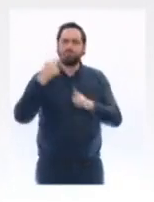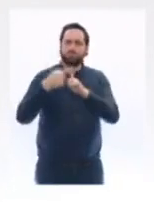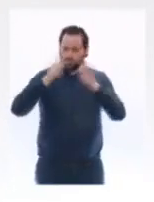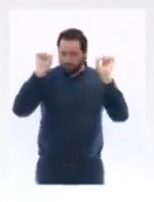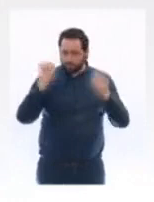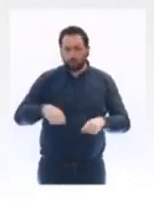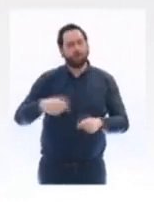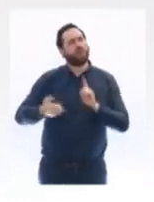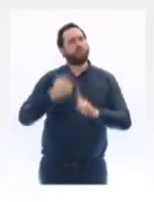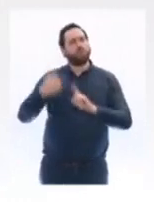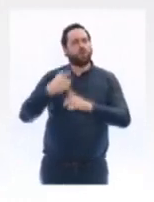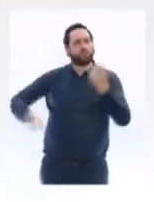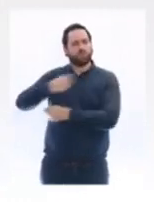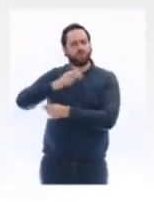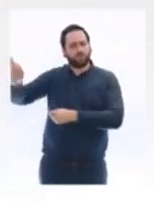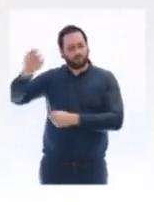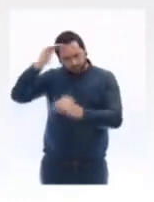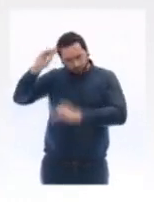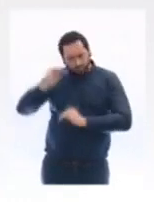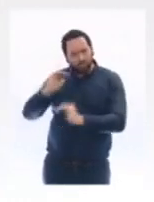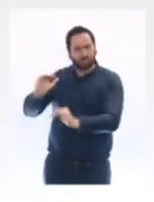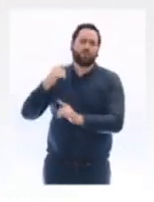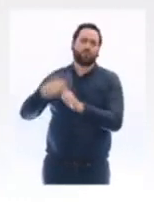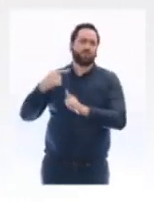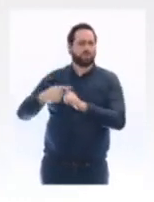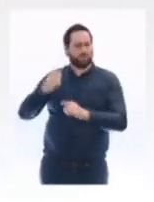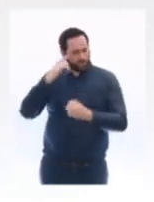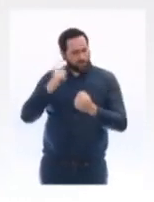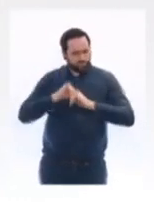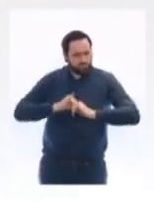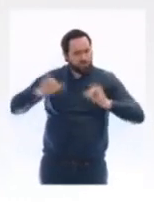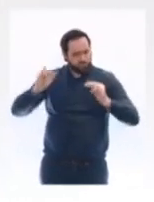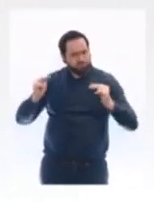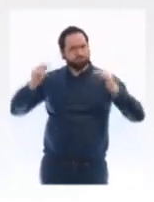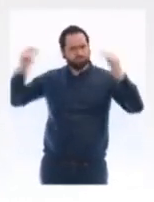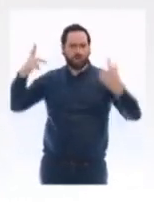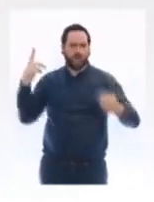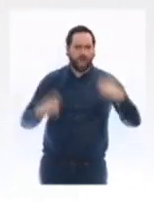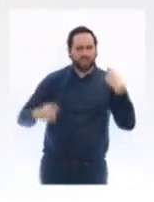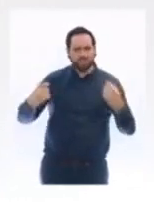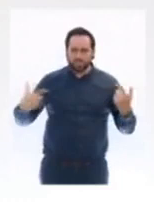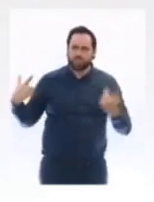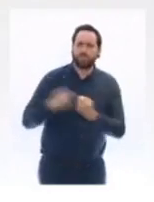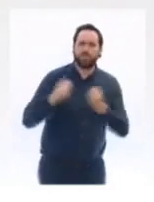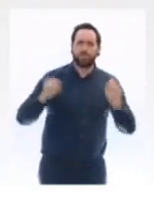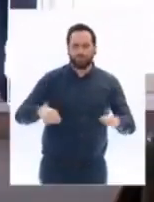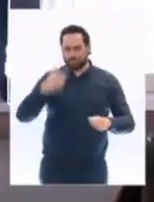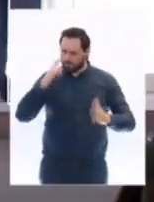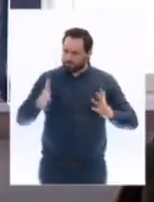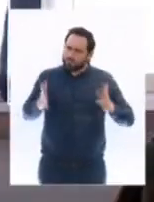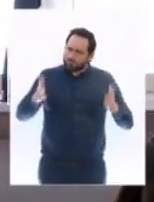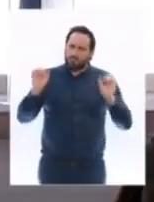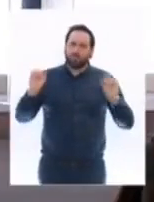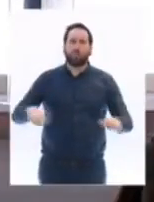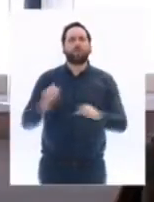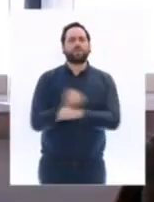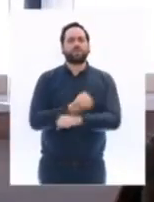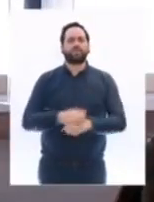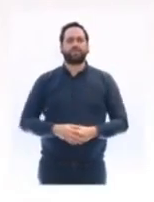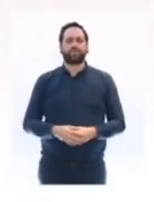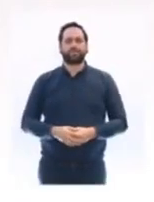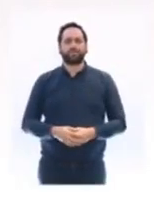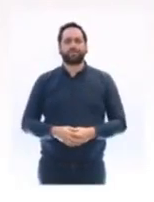la ministre de la Culture, Roselyne Bachelot, de me rejoindre. Et pendant qu'elle arrive, je précise que les acteurs et l'économie